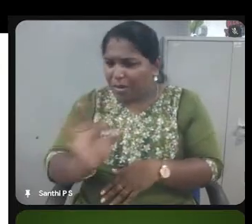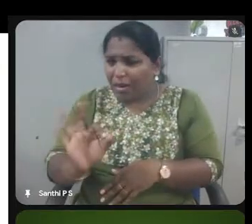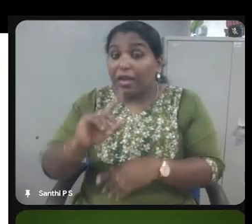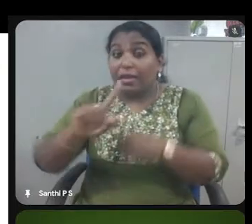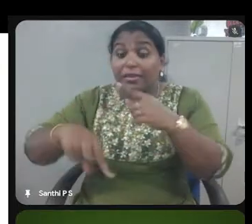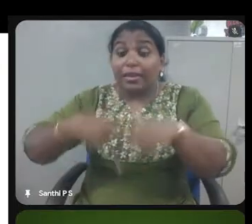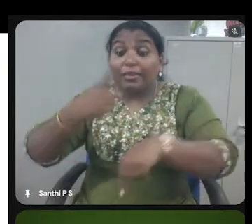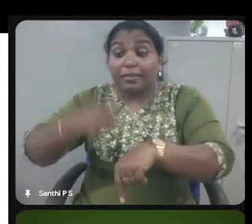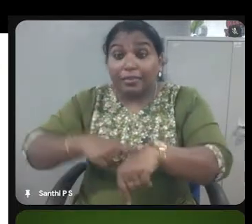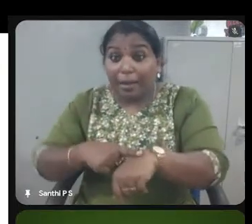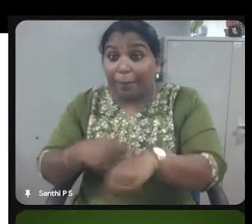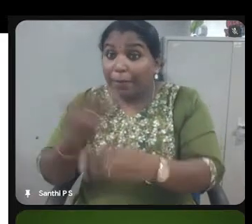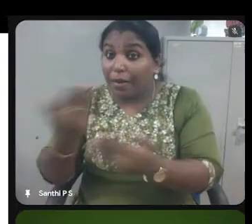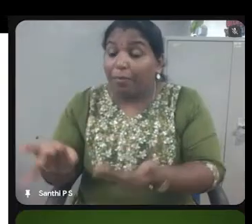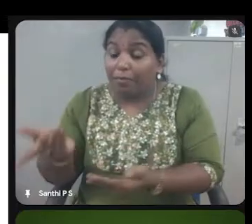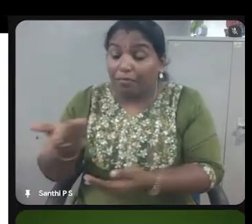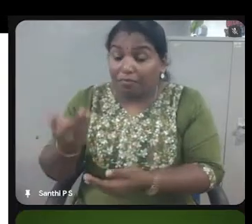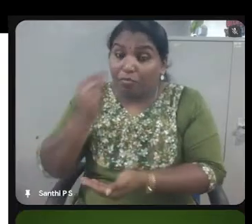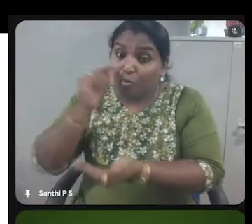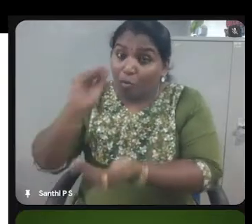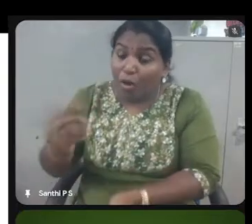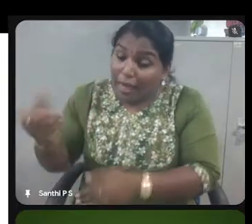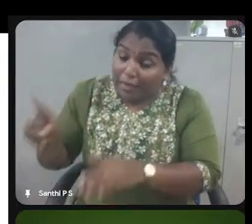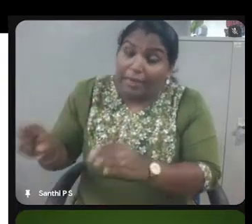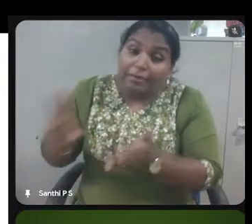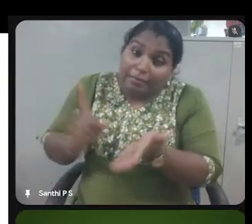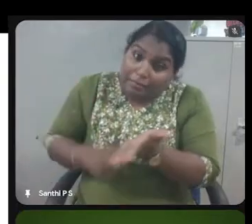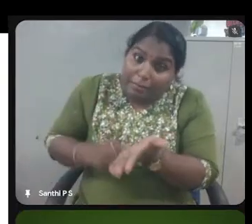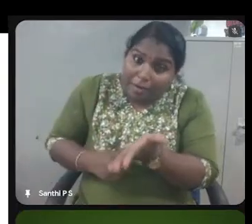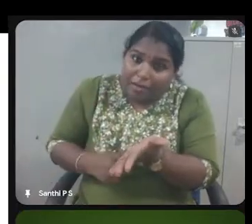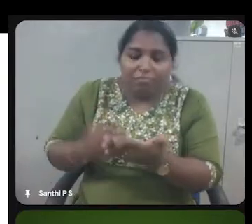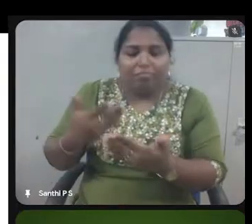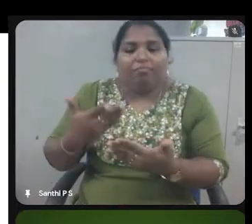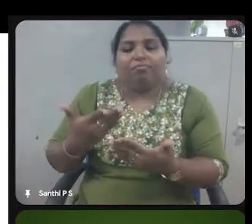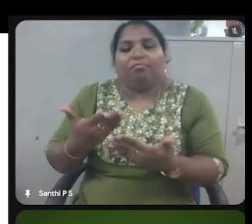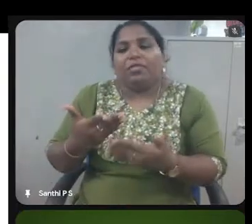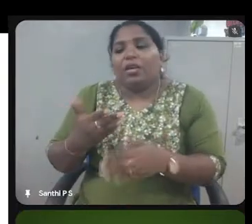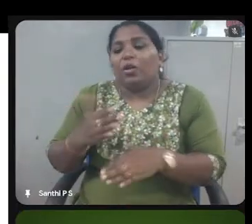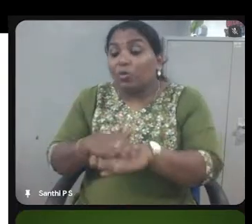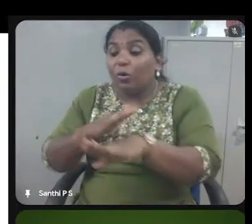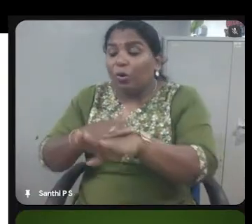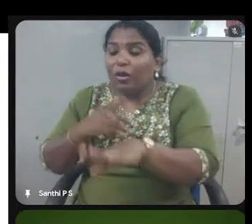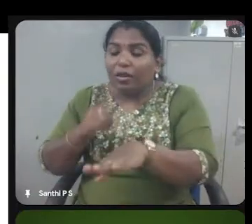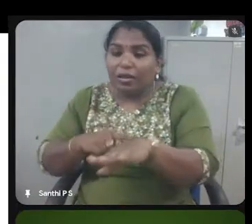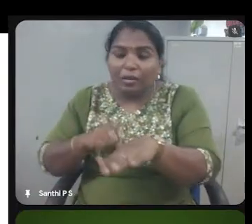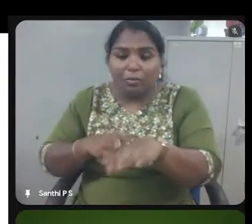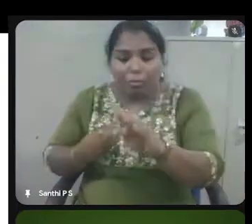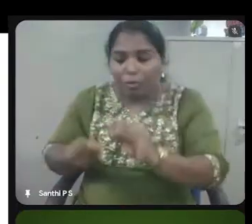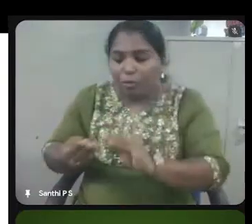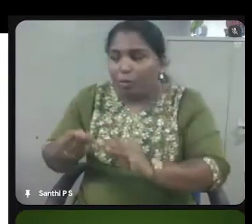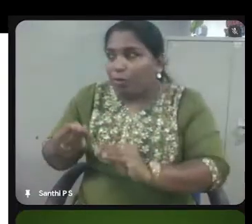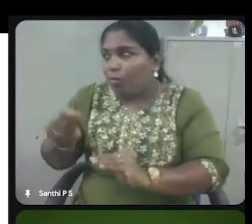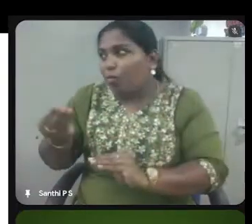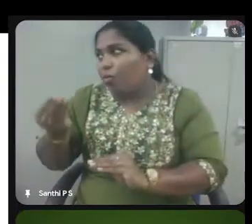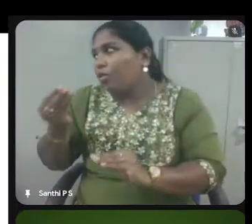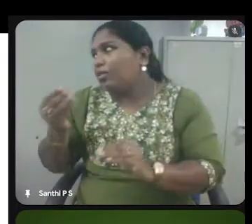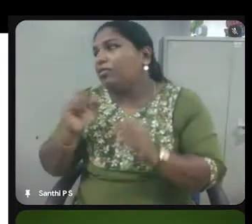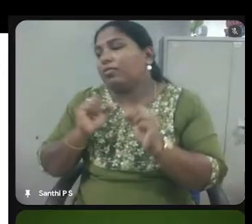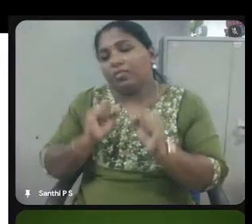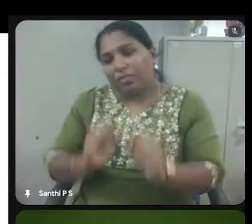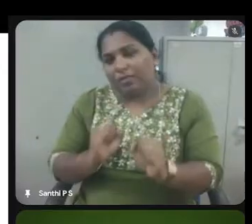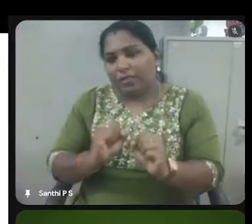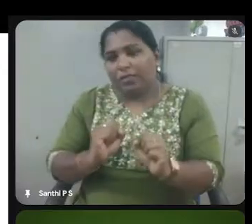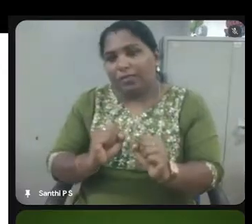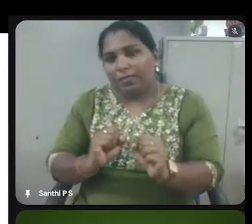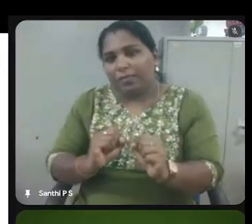ദിവസം ഡിമാൻഡ് ചെയ്തു, പിന്നെ കണ്ടിന്യൂസ് ആയിട്ട് എല്ലാ ദിവസവും അവനത് കാണുന്നു, പതുക്കെ യൂസ് ചെയ്യുന്നതിന്റെ സമയം കൂടുക, അങ്ങനെ വരുമ്പോഴാണ് അത് പ്രശ്നമായിട്ട് മാറുന്നത്.